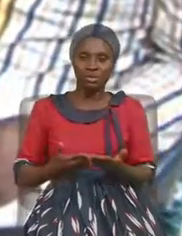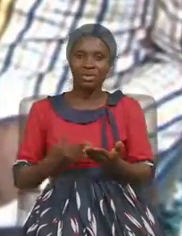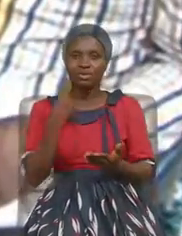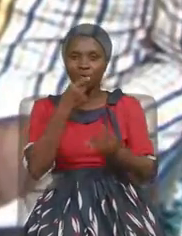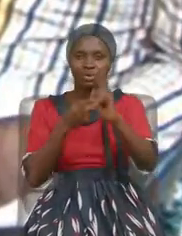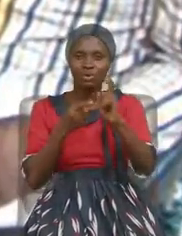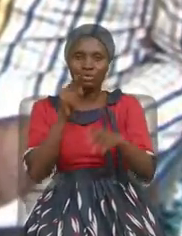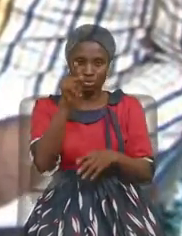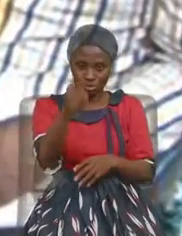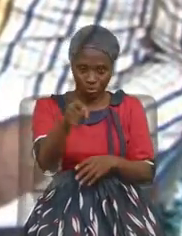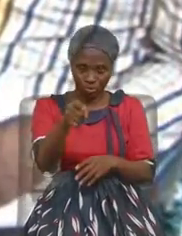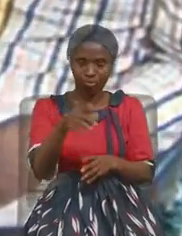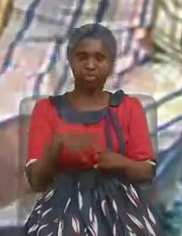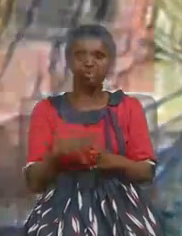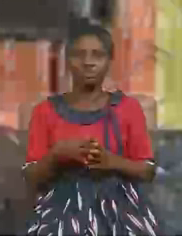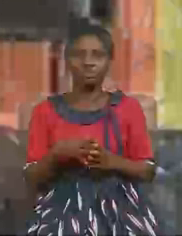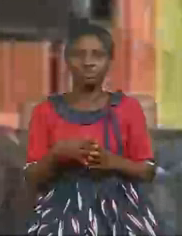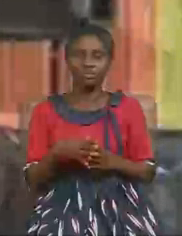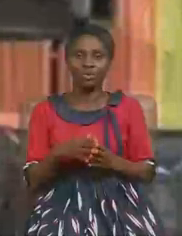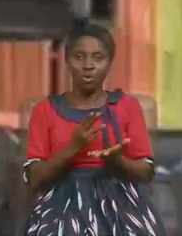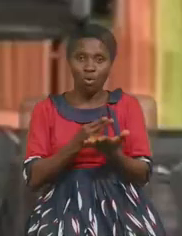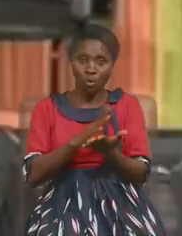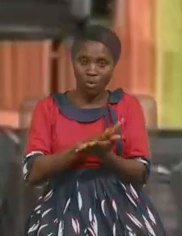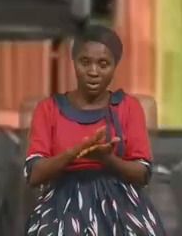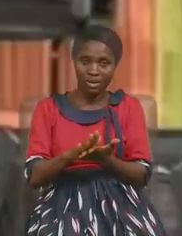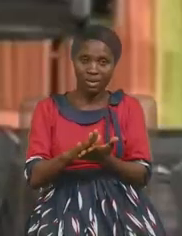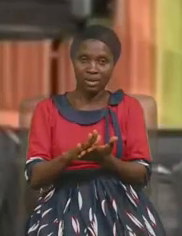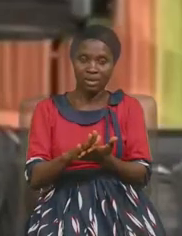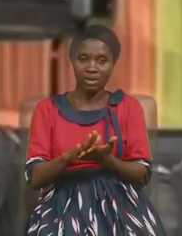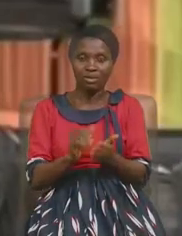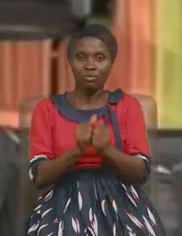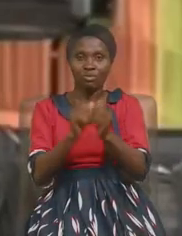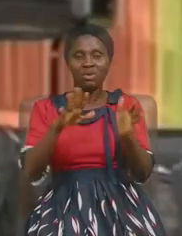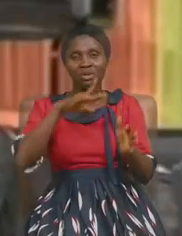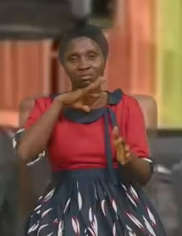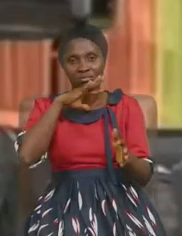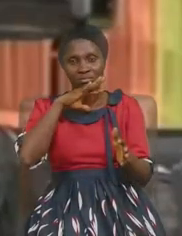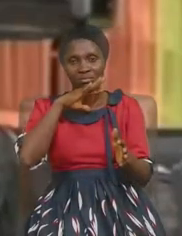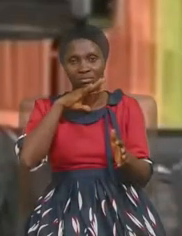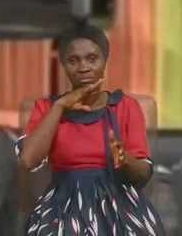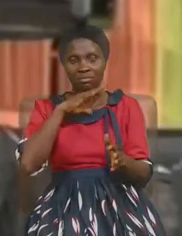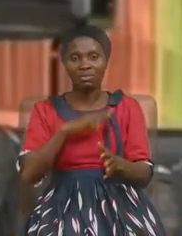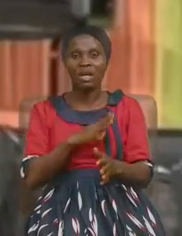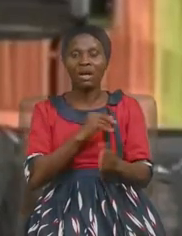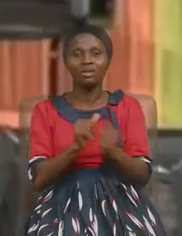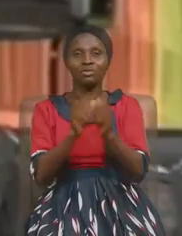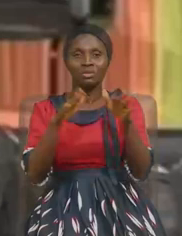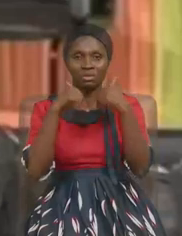pour te faire paraître devant lui saint, irrépréhensible et sans